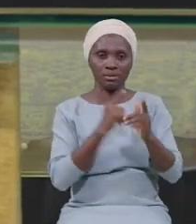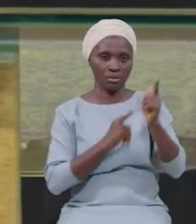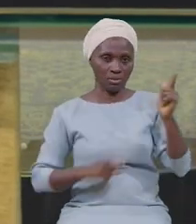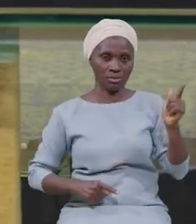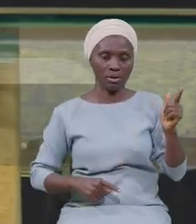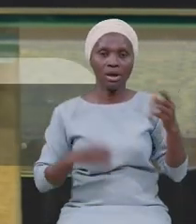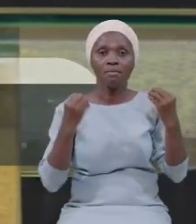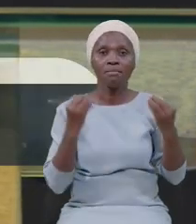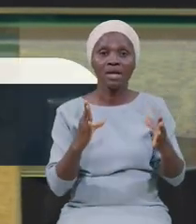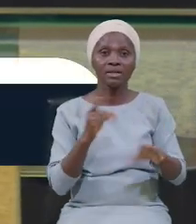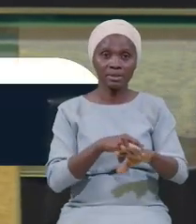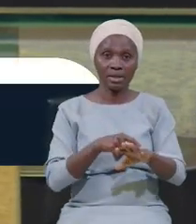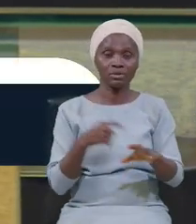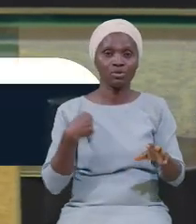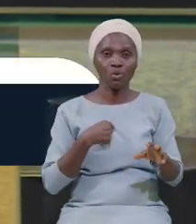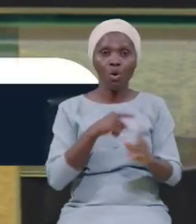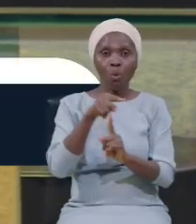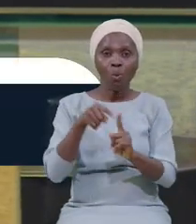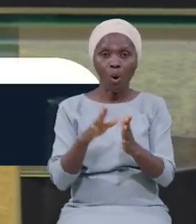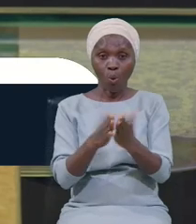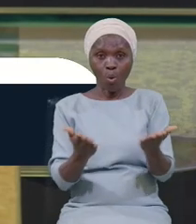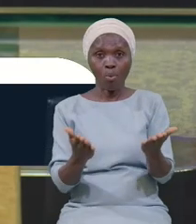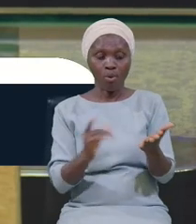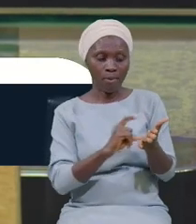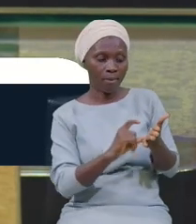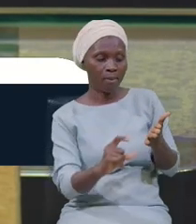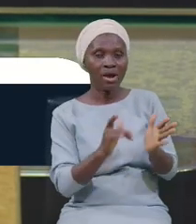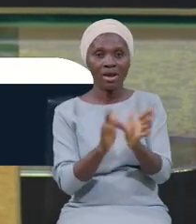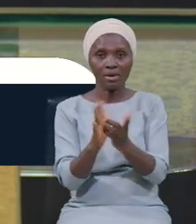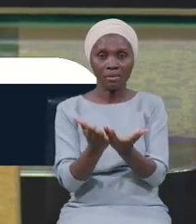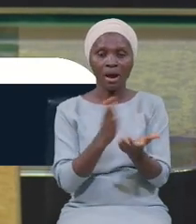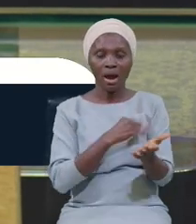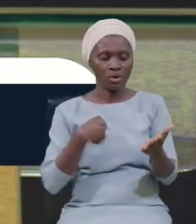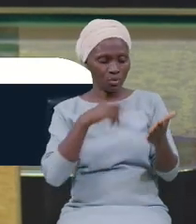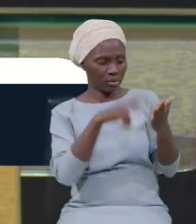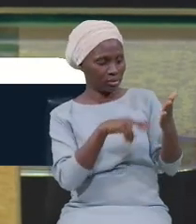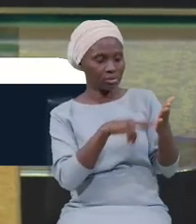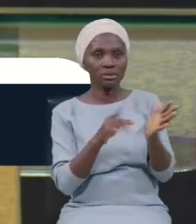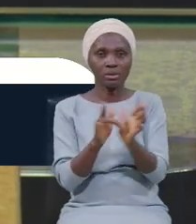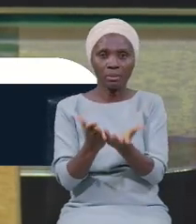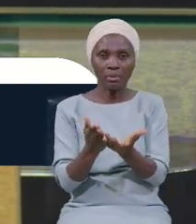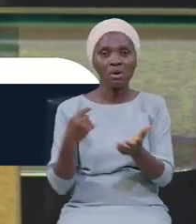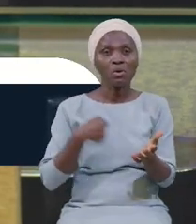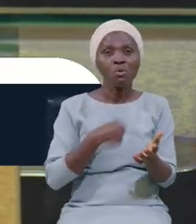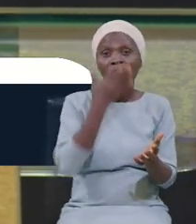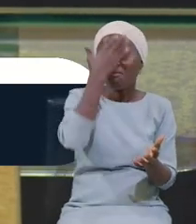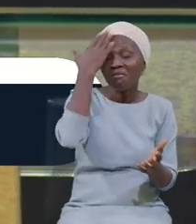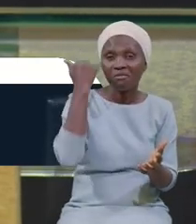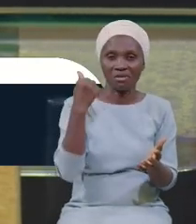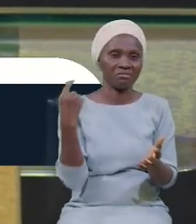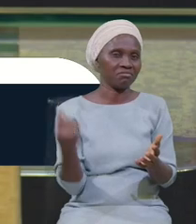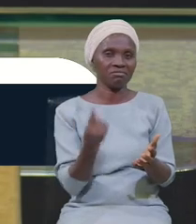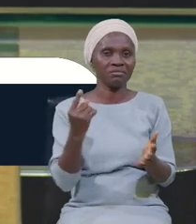Plusieurs fois, lorsque nous ouvrons les pages de l'Écriture et que nous lisons les Écritures, on oublie